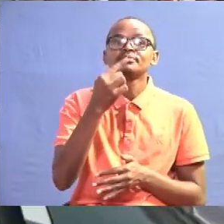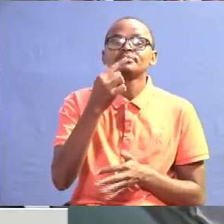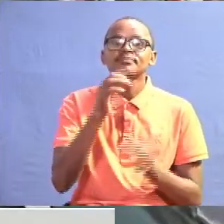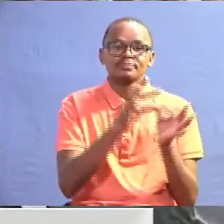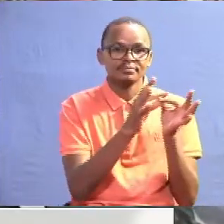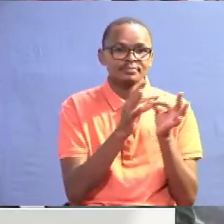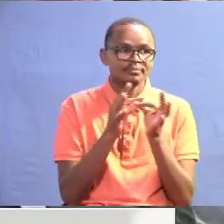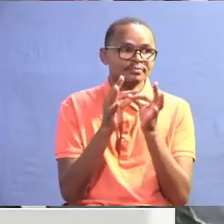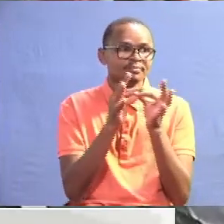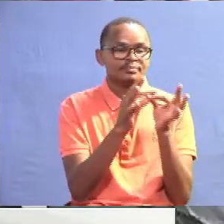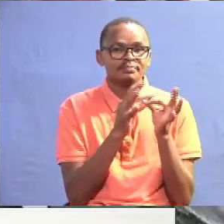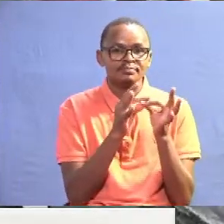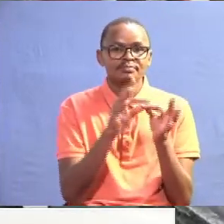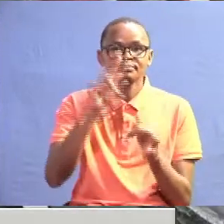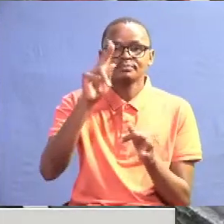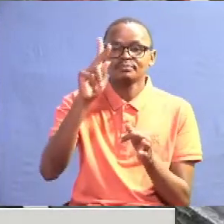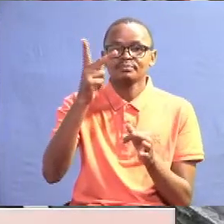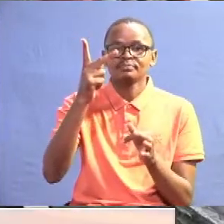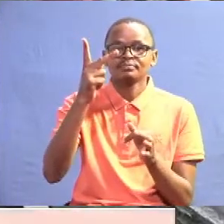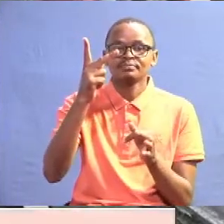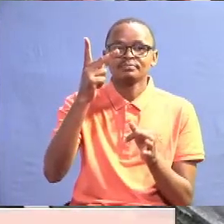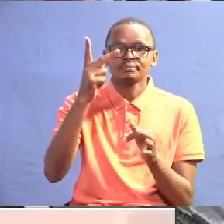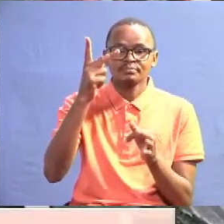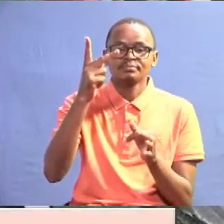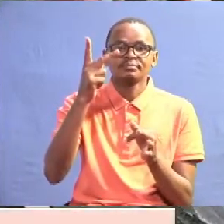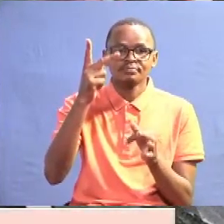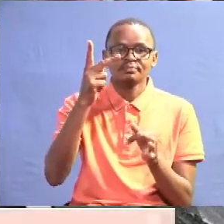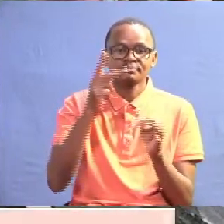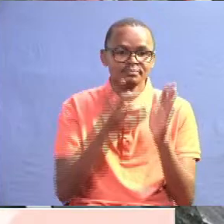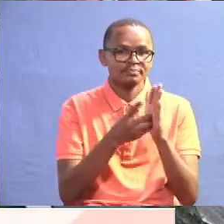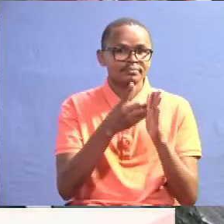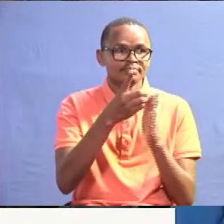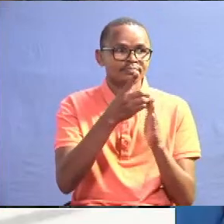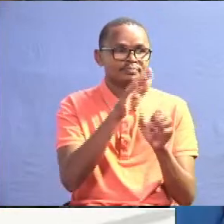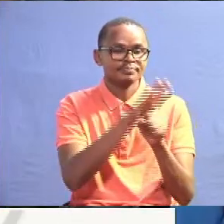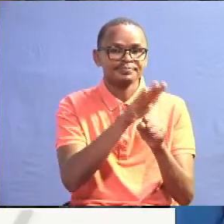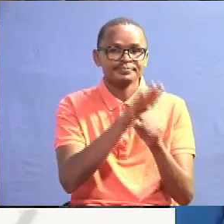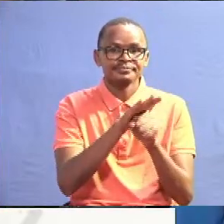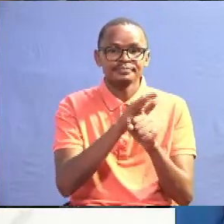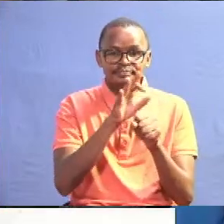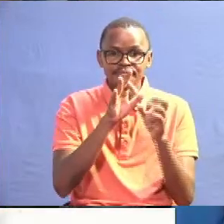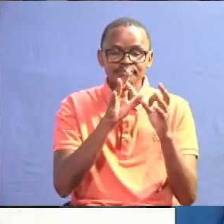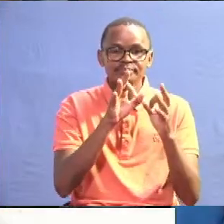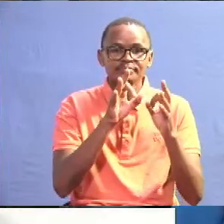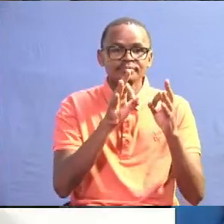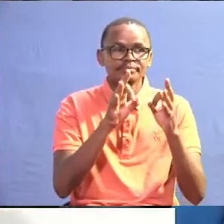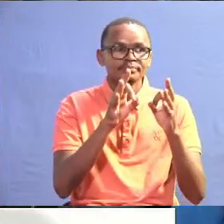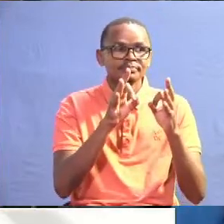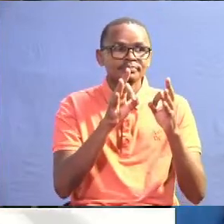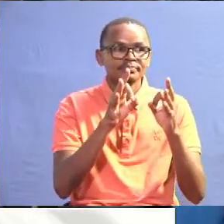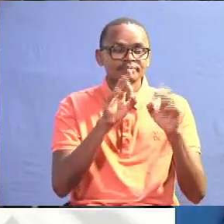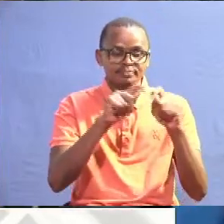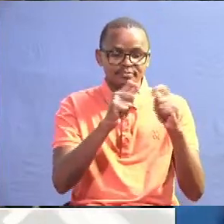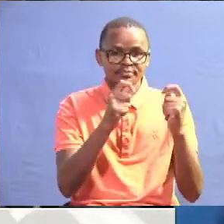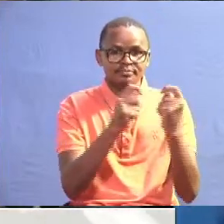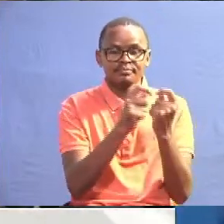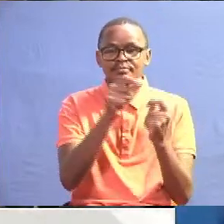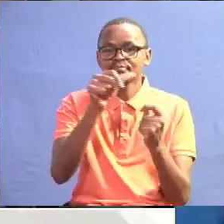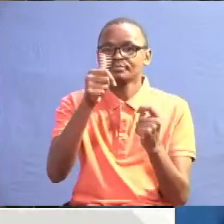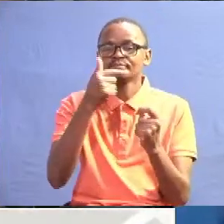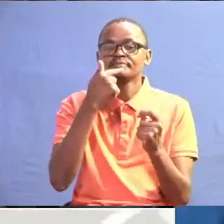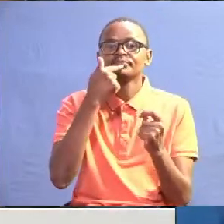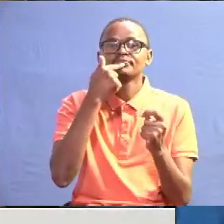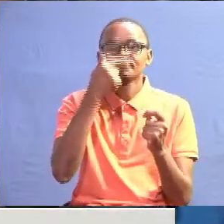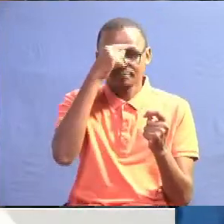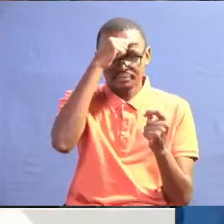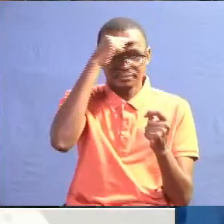tumeshikana kabisa, hii Kenya itakuwa na maendeleo zaidi. Kama angekuwa yule mkabila mwingine angesema